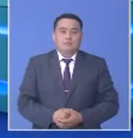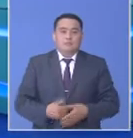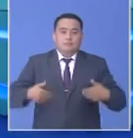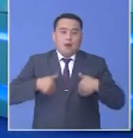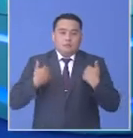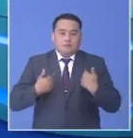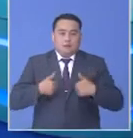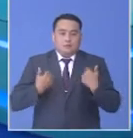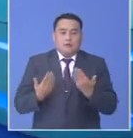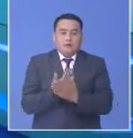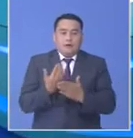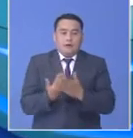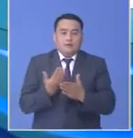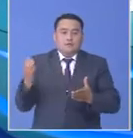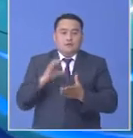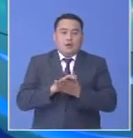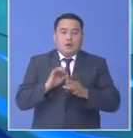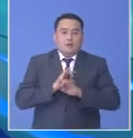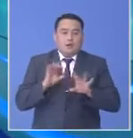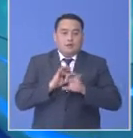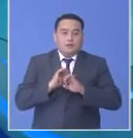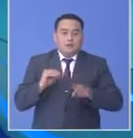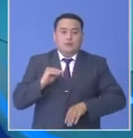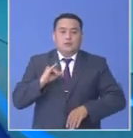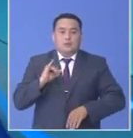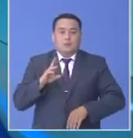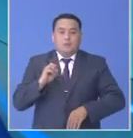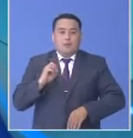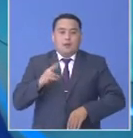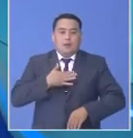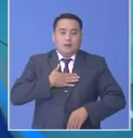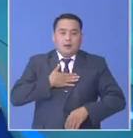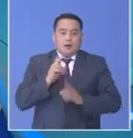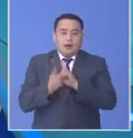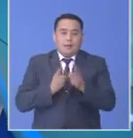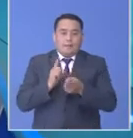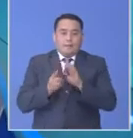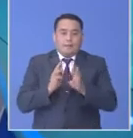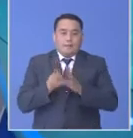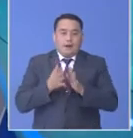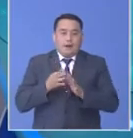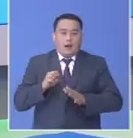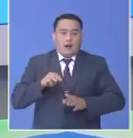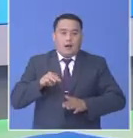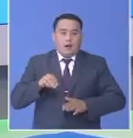Здравствуйте. На телеканале ЖТСУ «Время новостей» в студии прямого эфира Жбек Турганбекова. Сурдоперевод Марата Жумабекова.